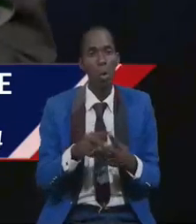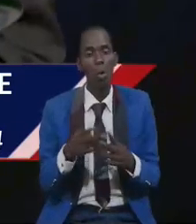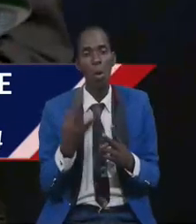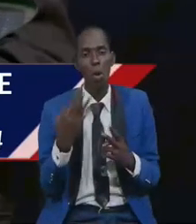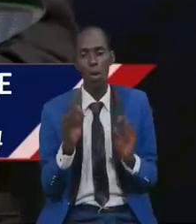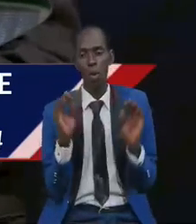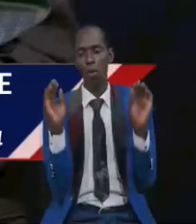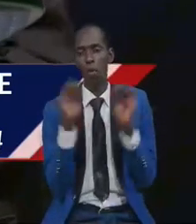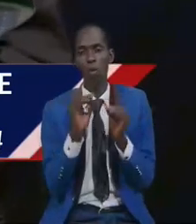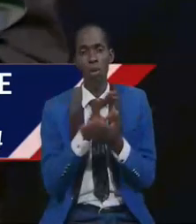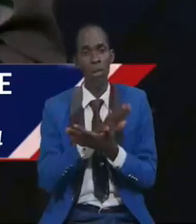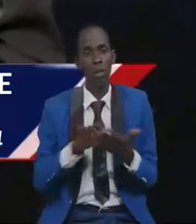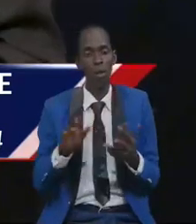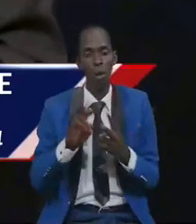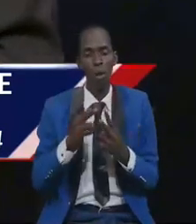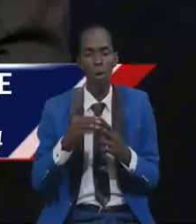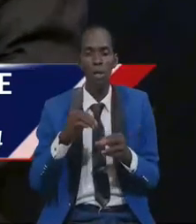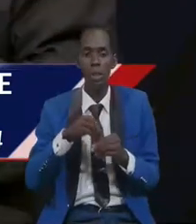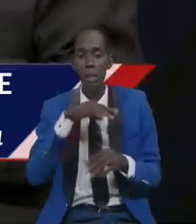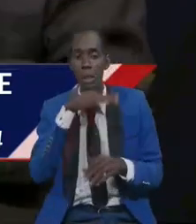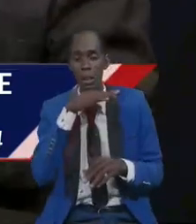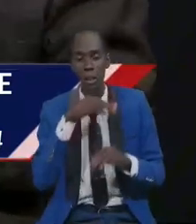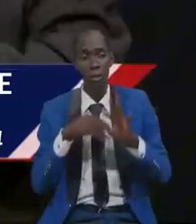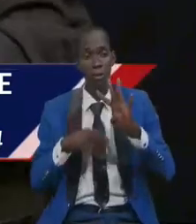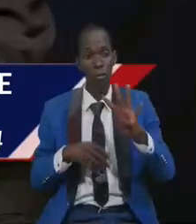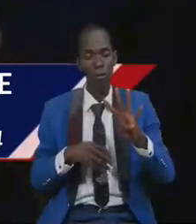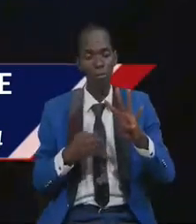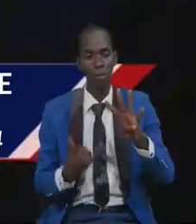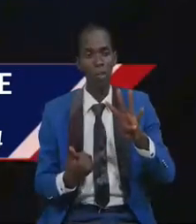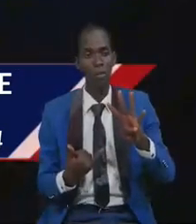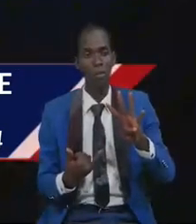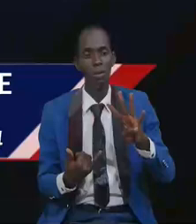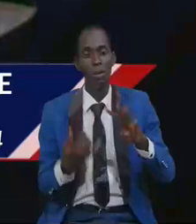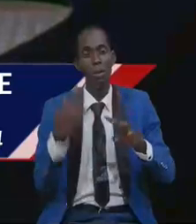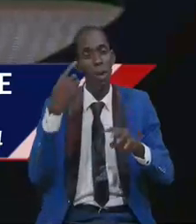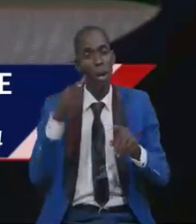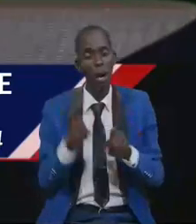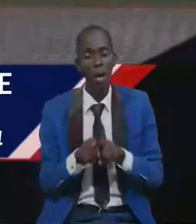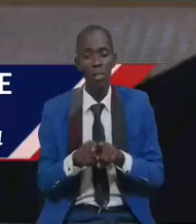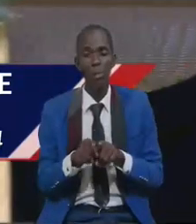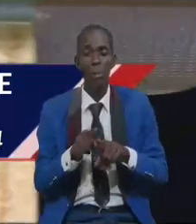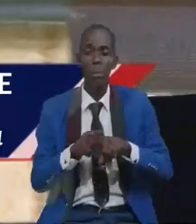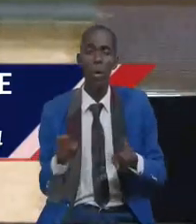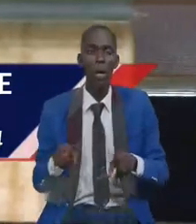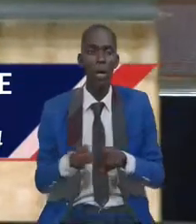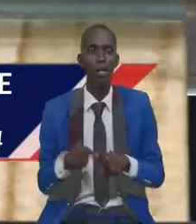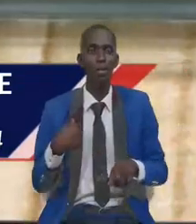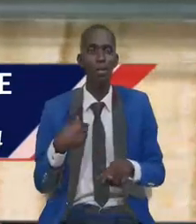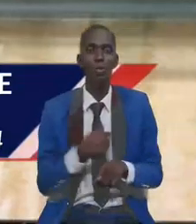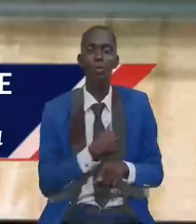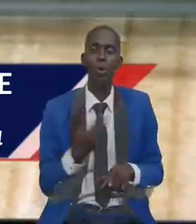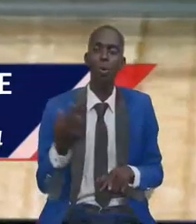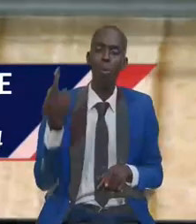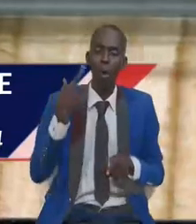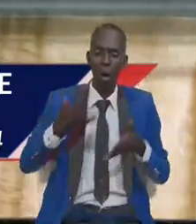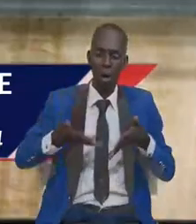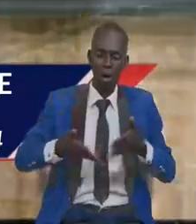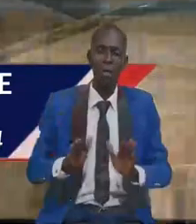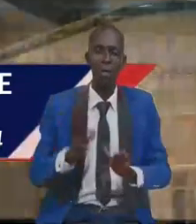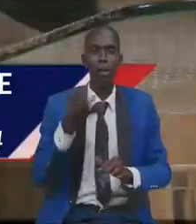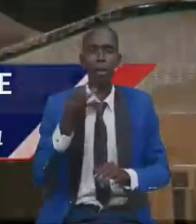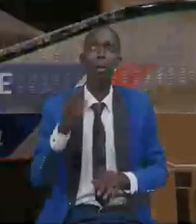la fraude. » Verset 4, il dit, « Mais selon que Dieu nous a jugés dignes, nous avons été jugés